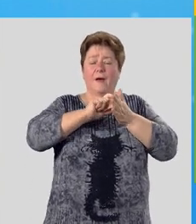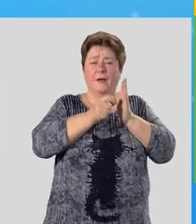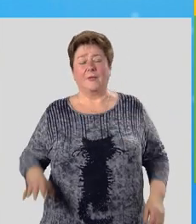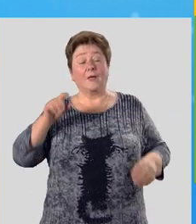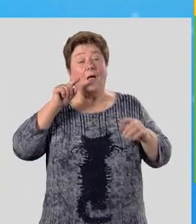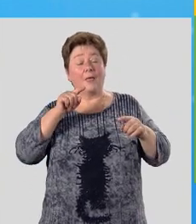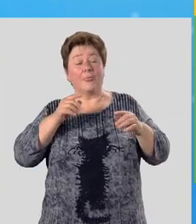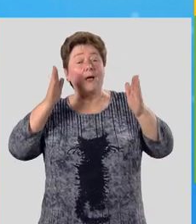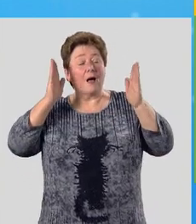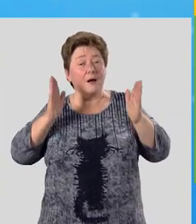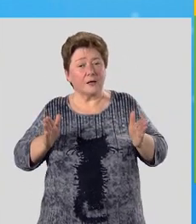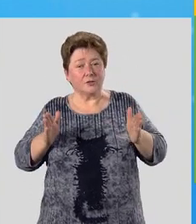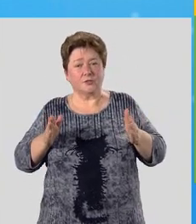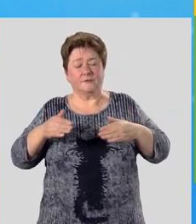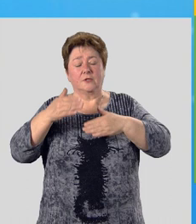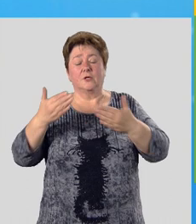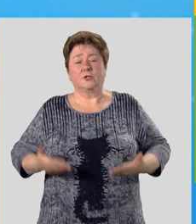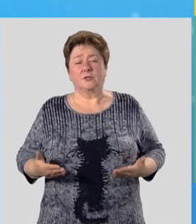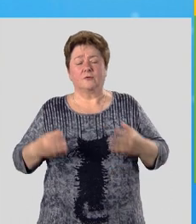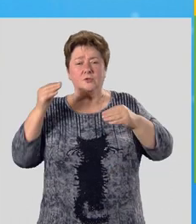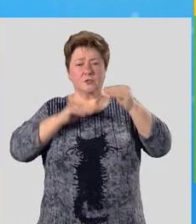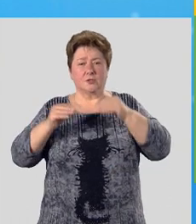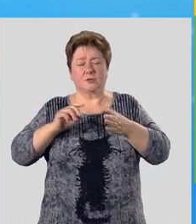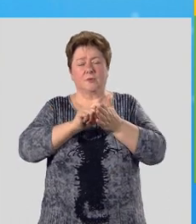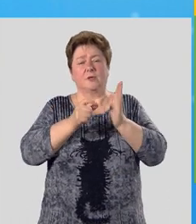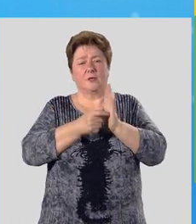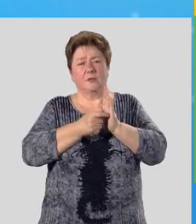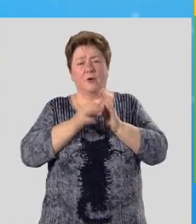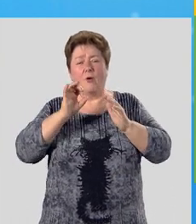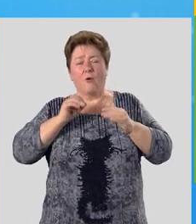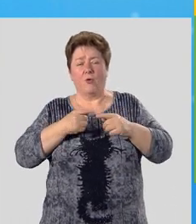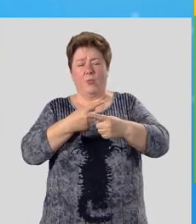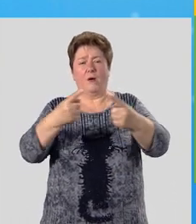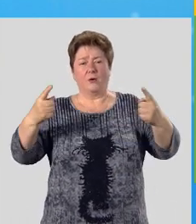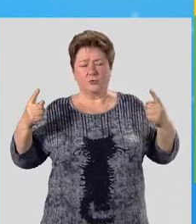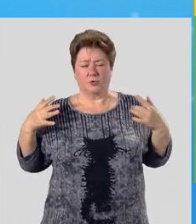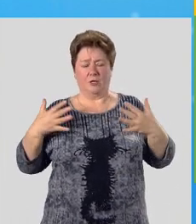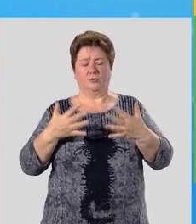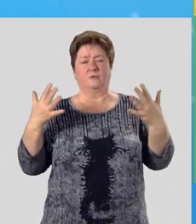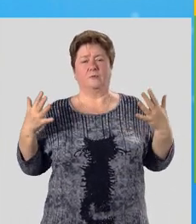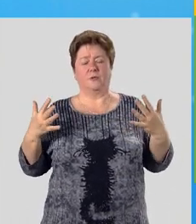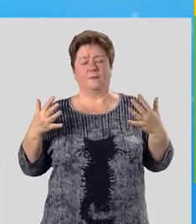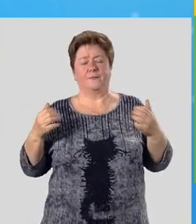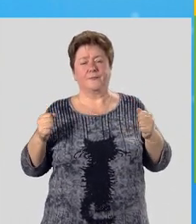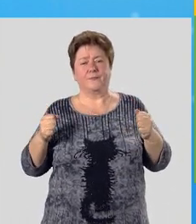мембраной. Она ограничивает живое содержимое клеток от окружающей среды.